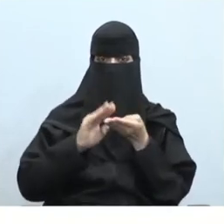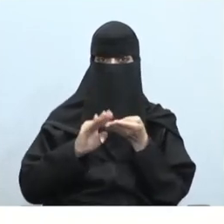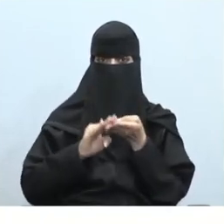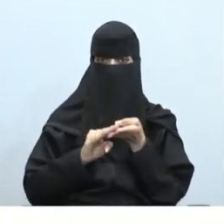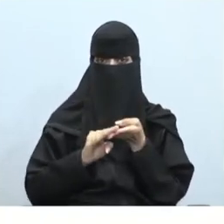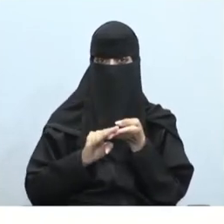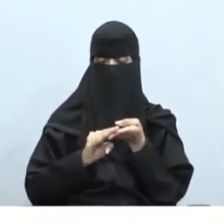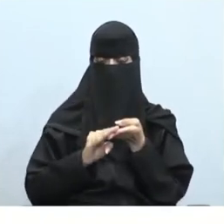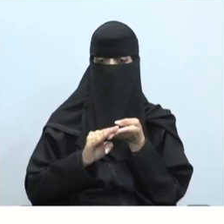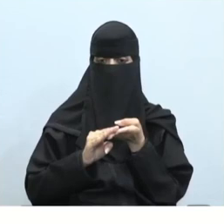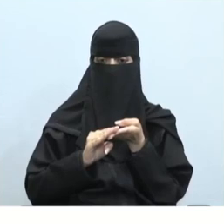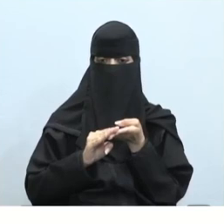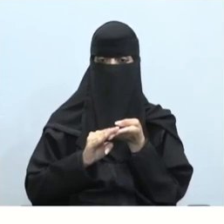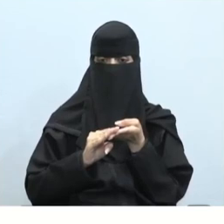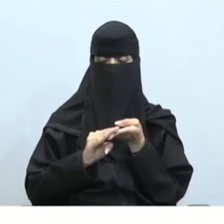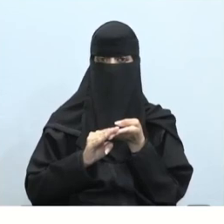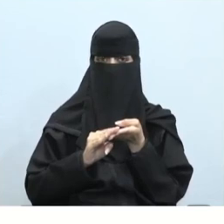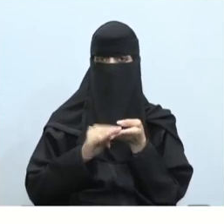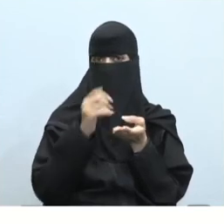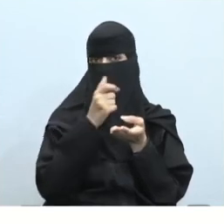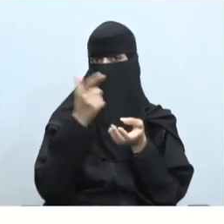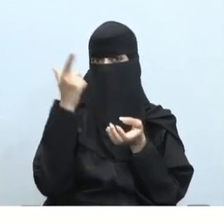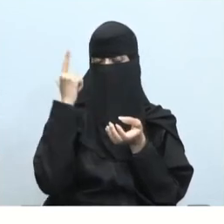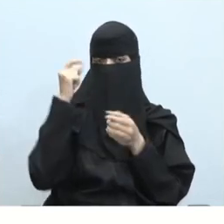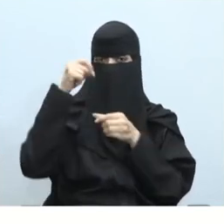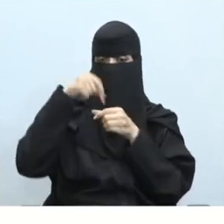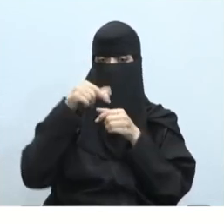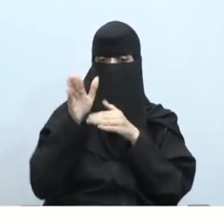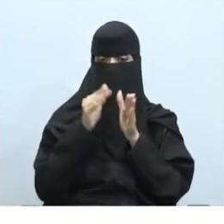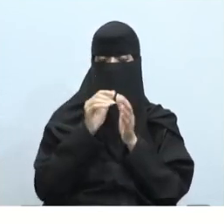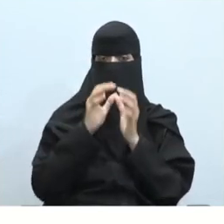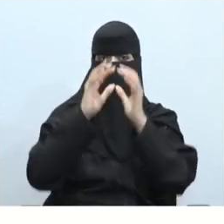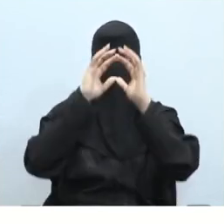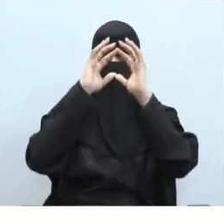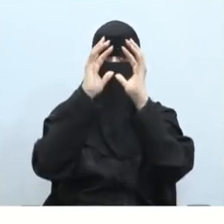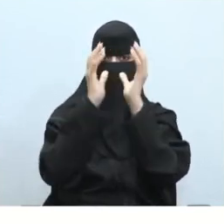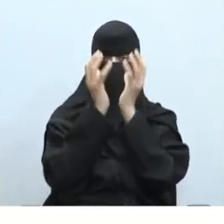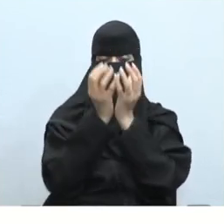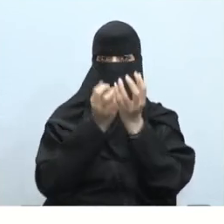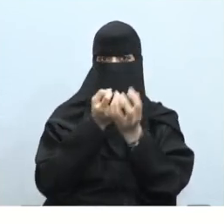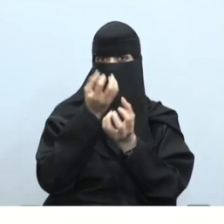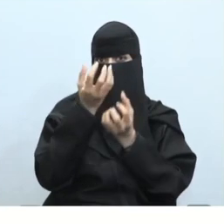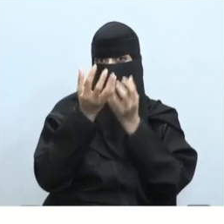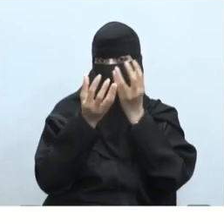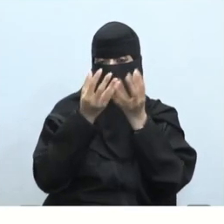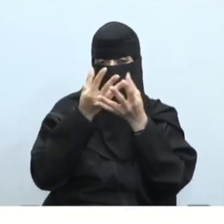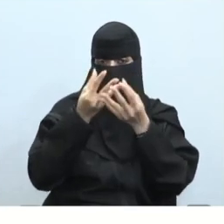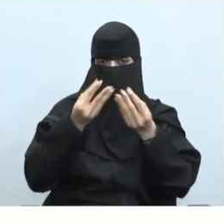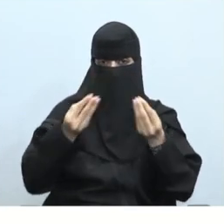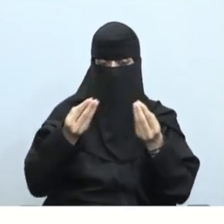او كيف كان ان الارض ابنائي وبنات الطلاب كانت فيما مضى كتله ملتهبه منصهره